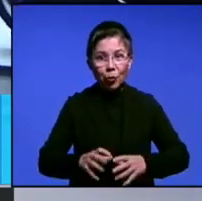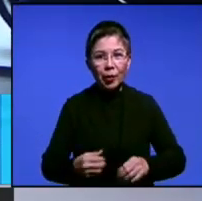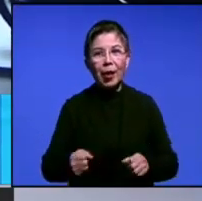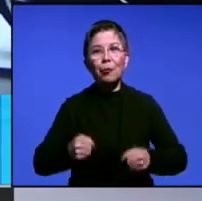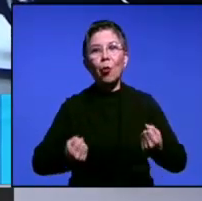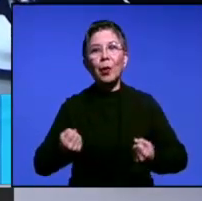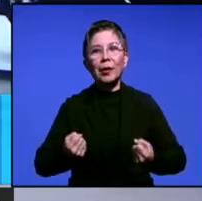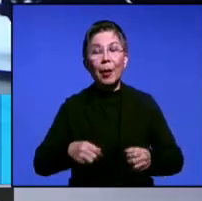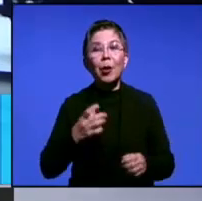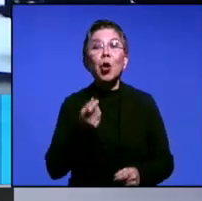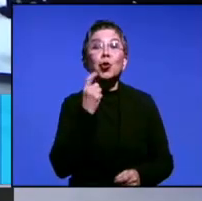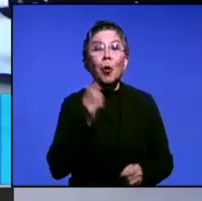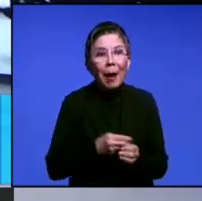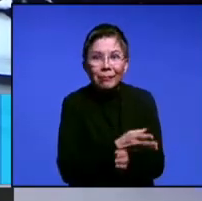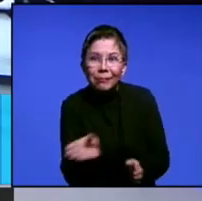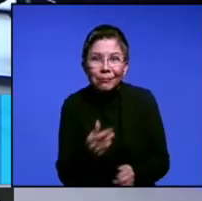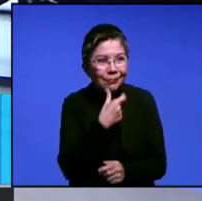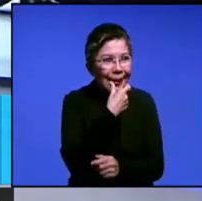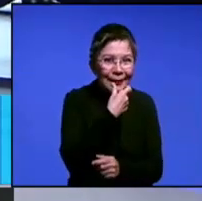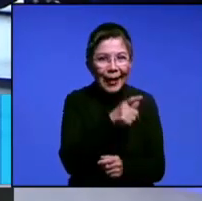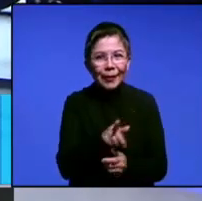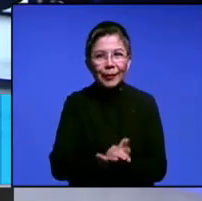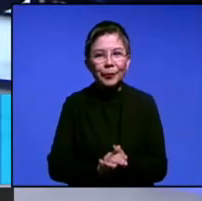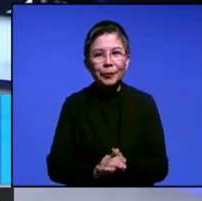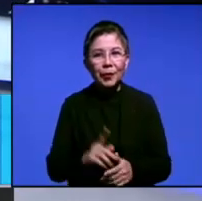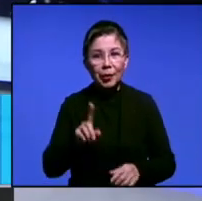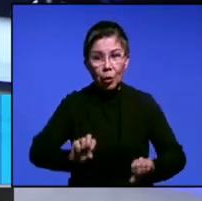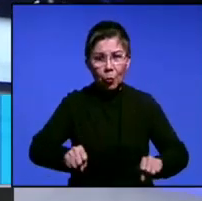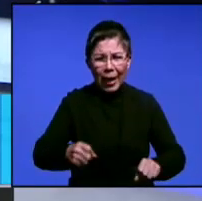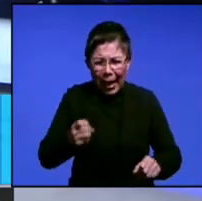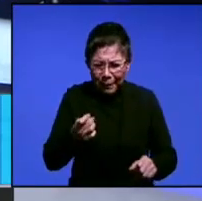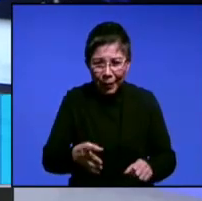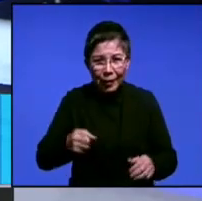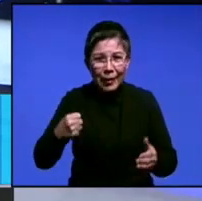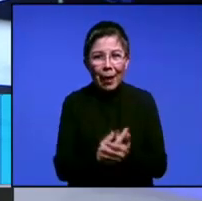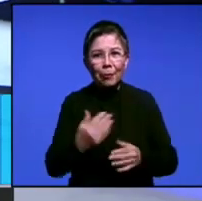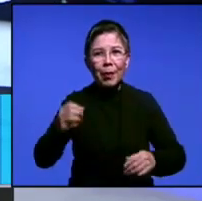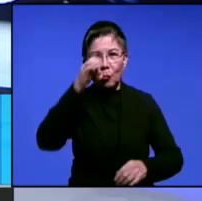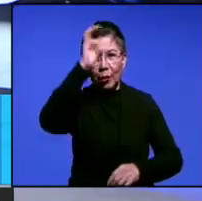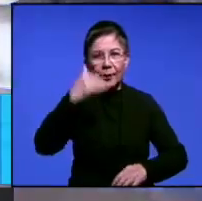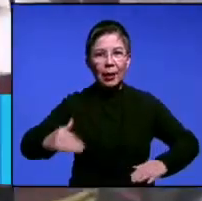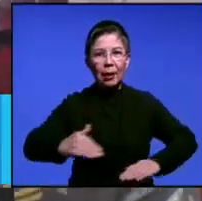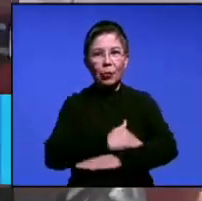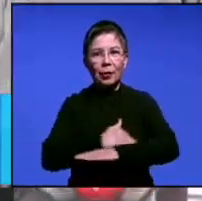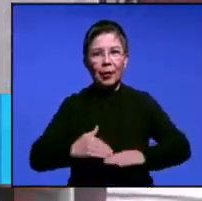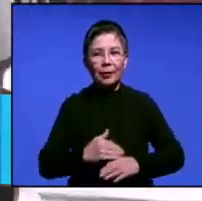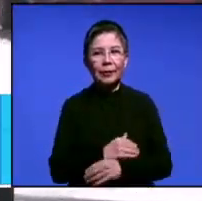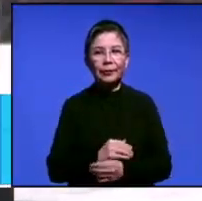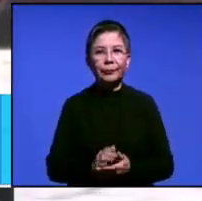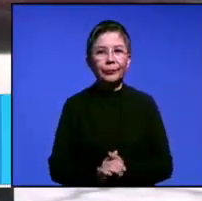mobil akibat menghindari razia. Sementara seorang pemotor yang nyaris menabrak polisi lalu lintas.